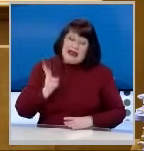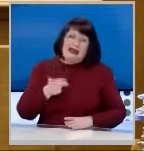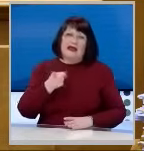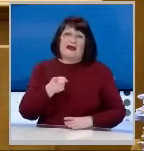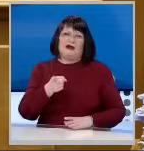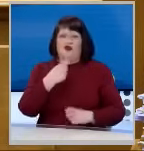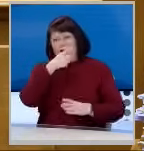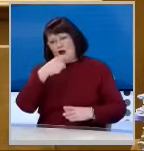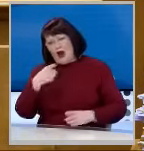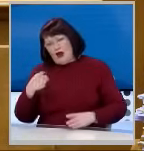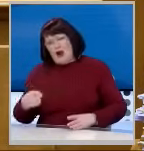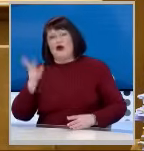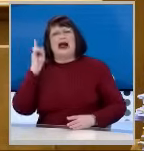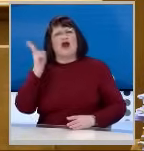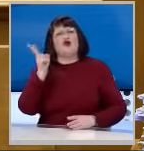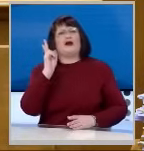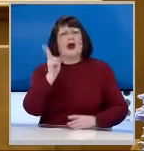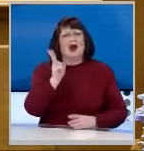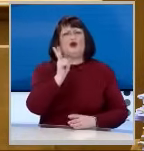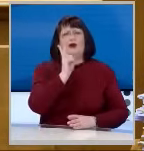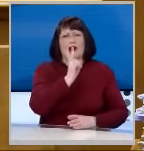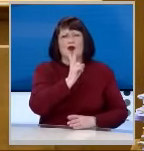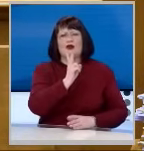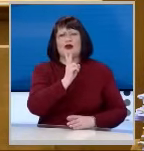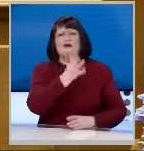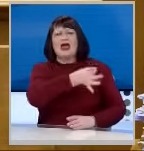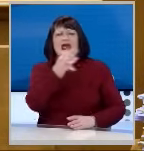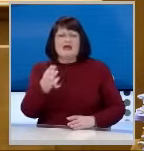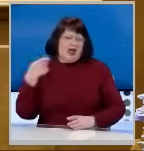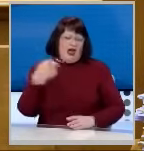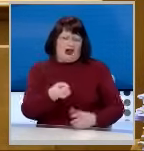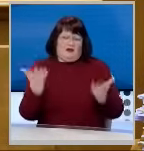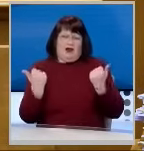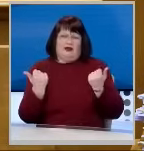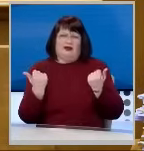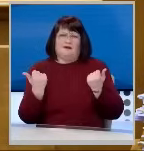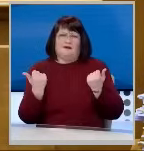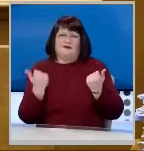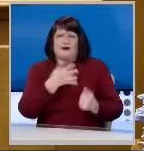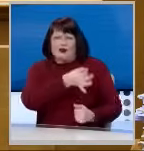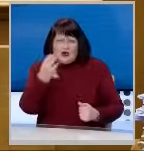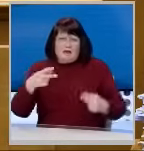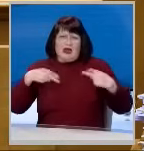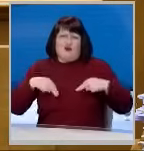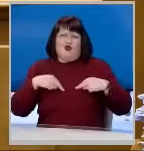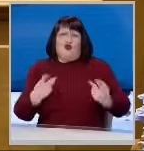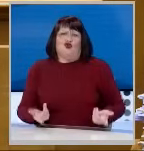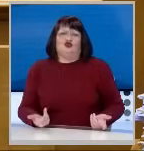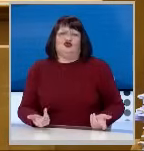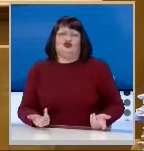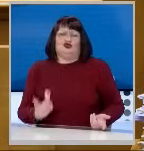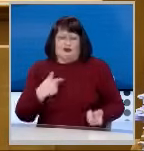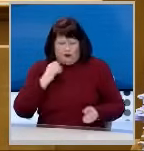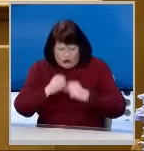ξεχωριστό κακούργημα είπε δεν είναι έγκλημα είπε δεν είναι έγκλημα αυτό